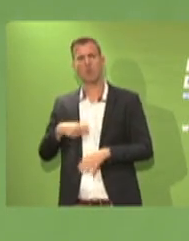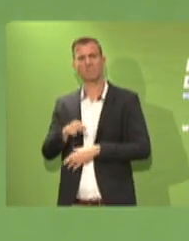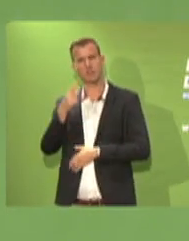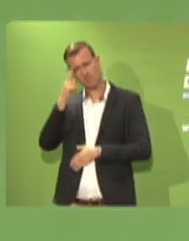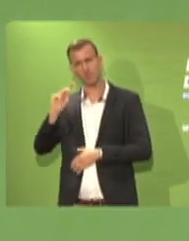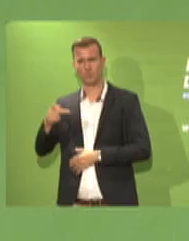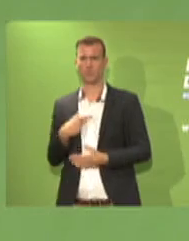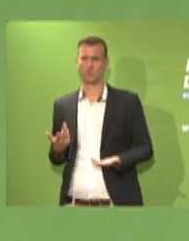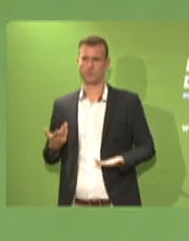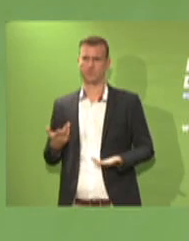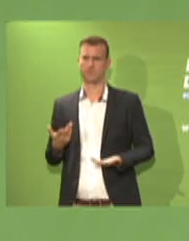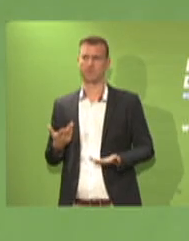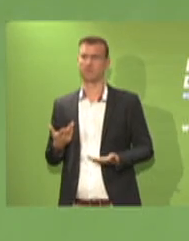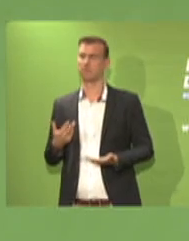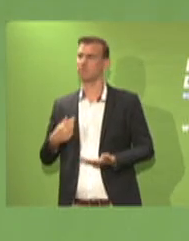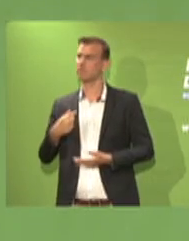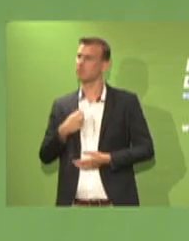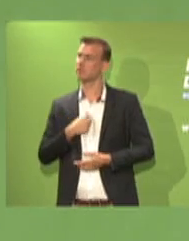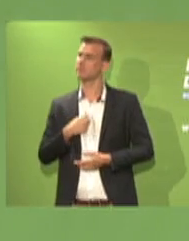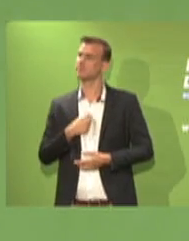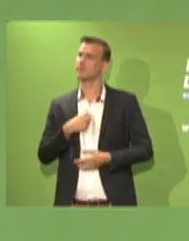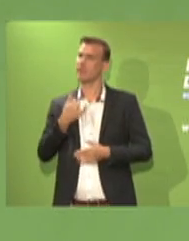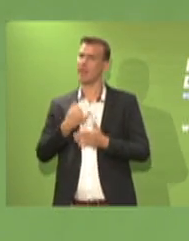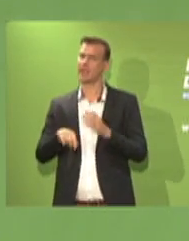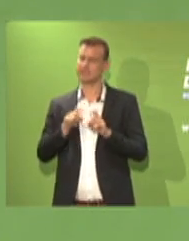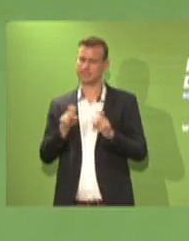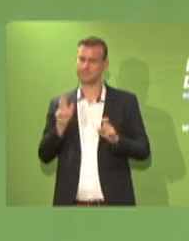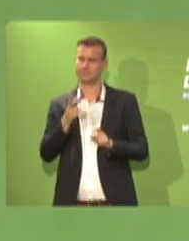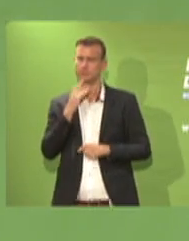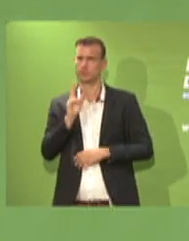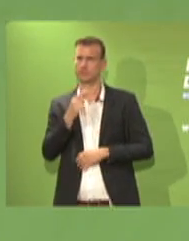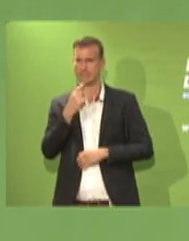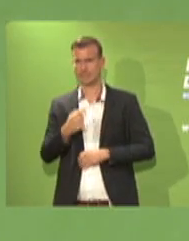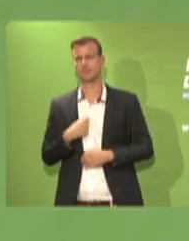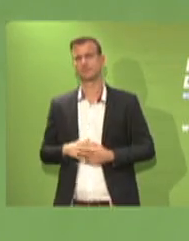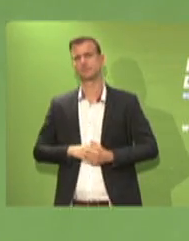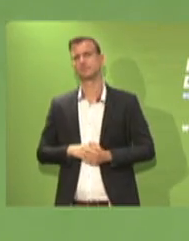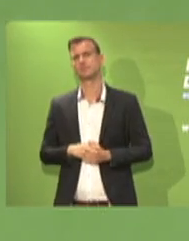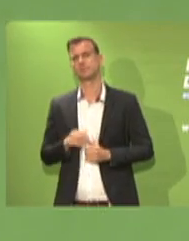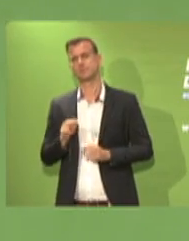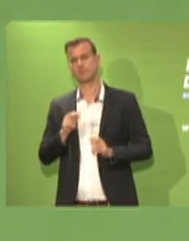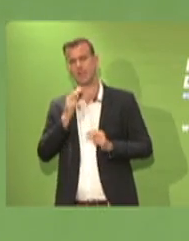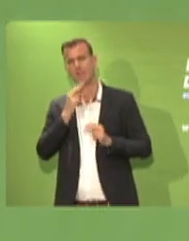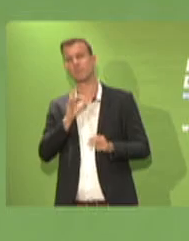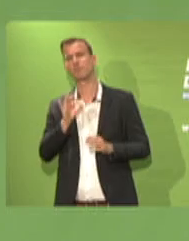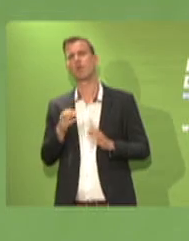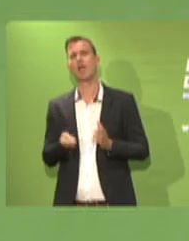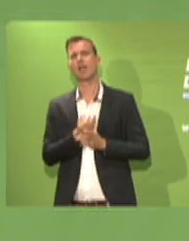Nordrhein-Westfalen auch. Und ich will einen letzten Punkt nennen, der eine Antwort gibt auch auf die